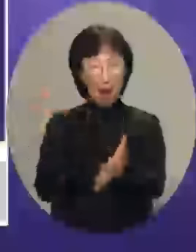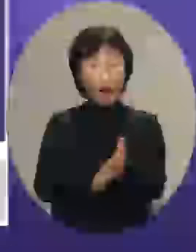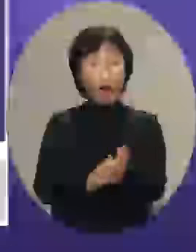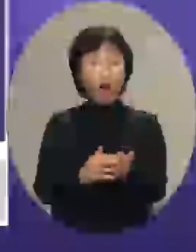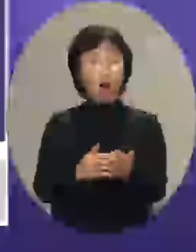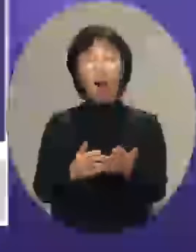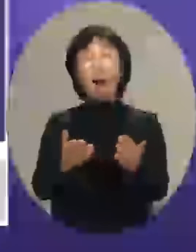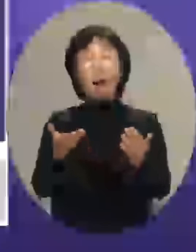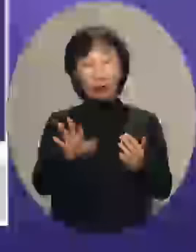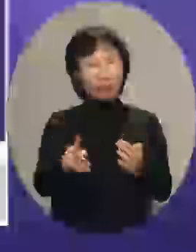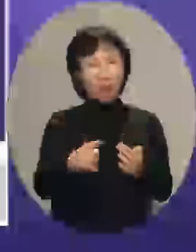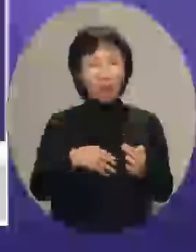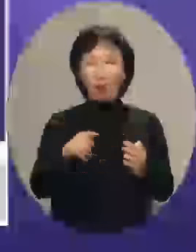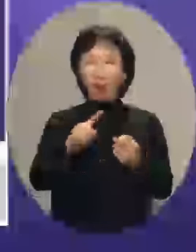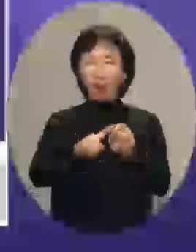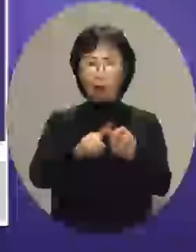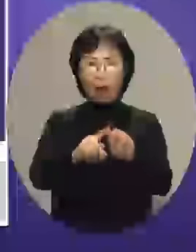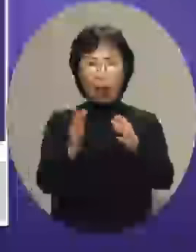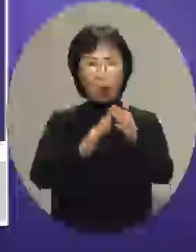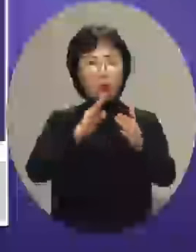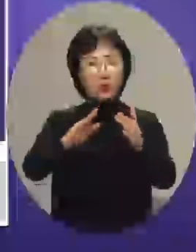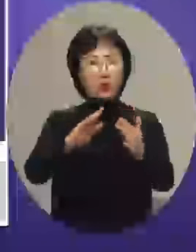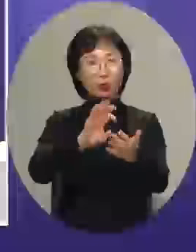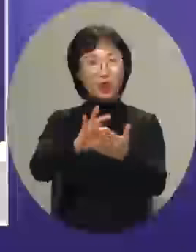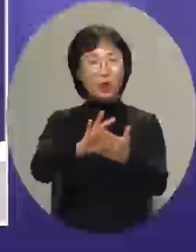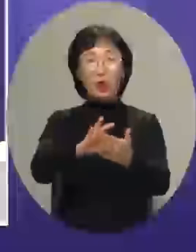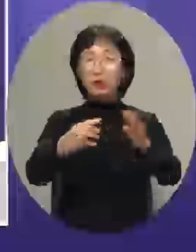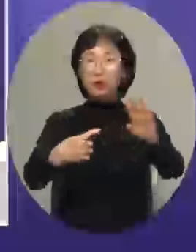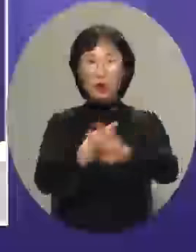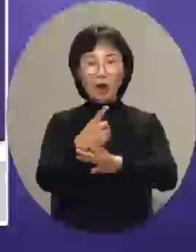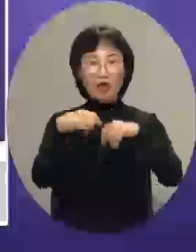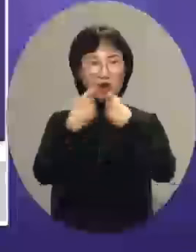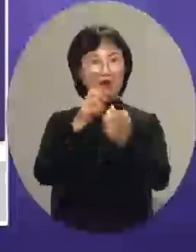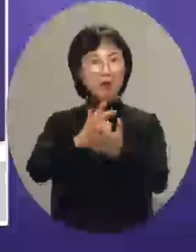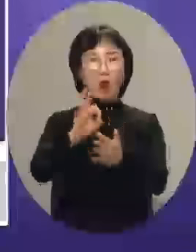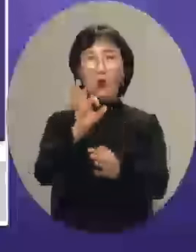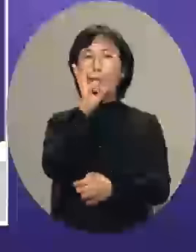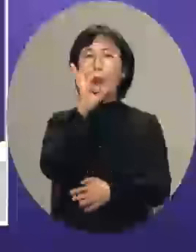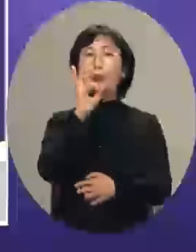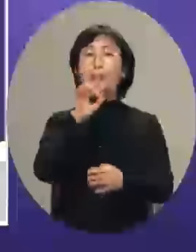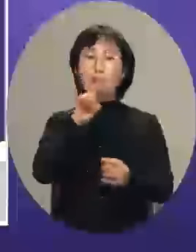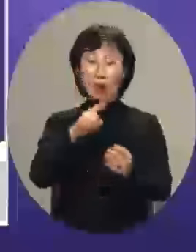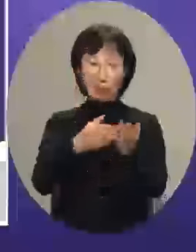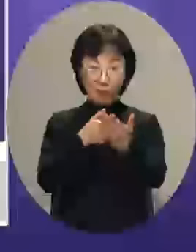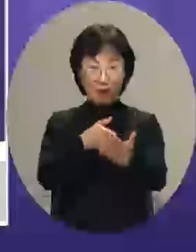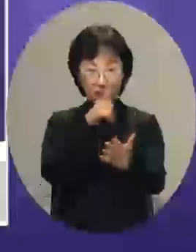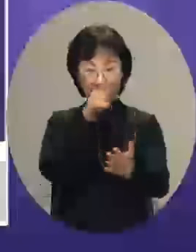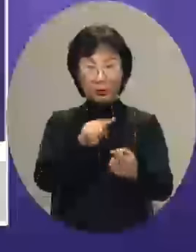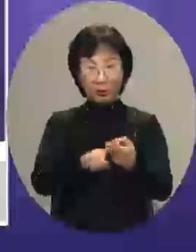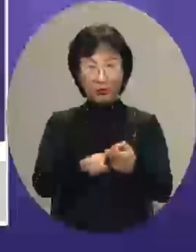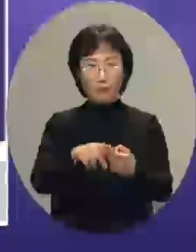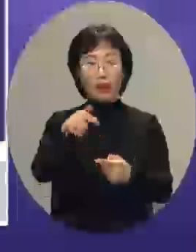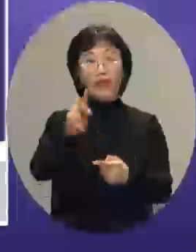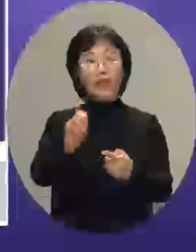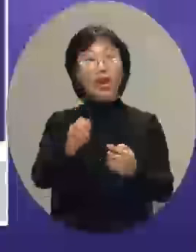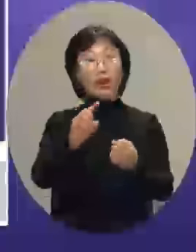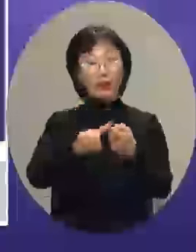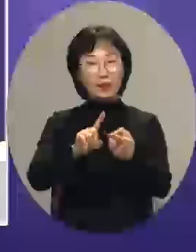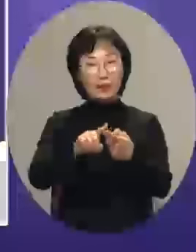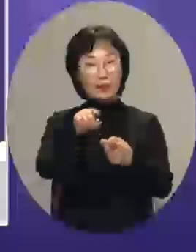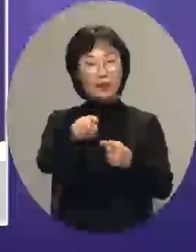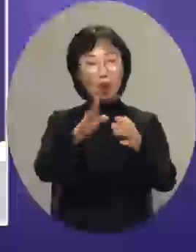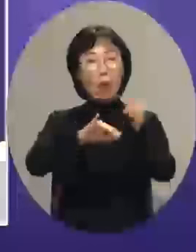전혀 공식적인 자금 외에 쓴 적이 없다. 이렇게 말씀하거든요. 네. 우리 저 강성희 후보는 이번